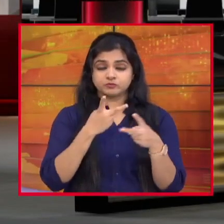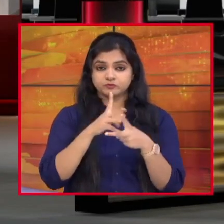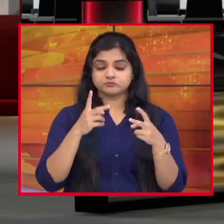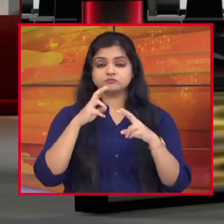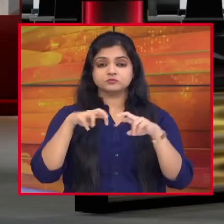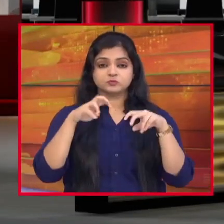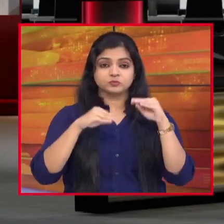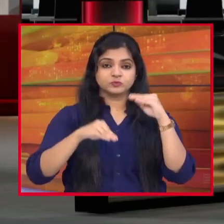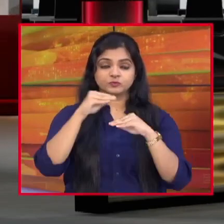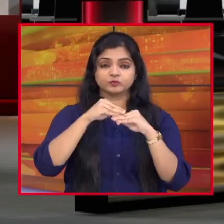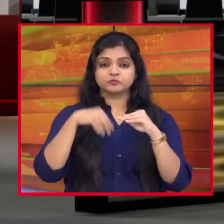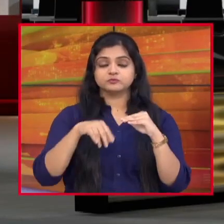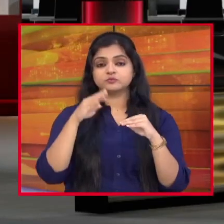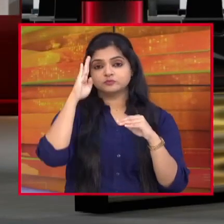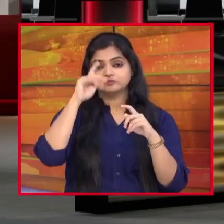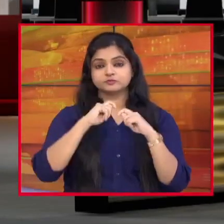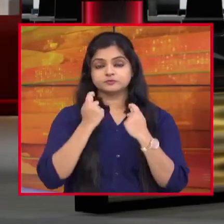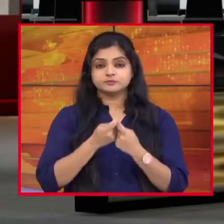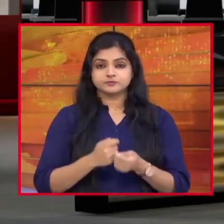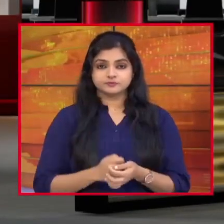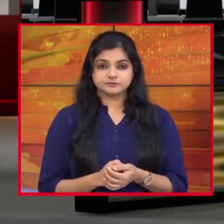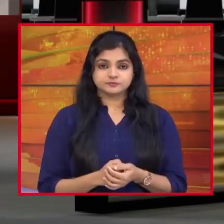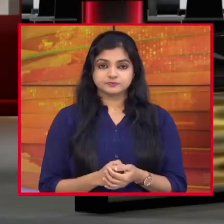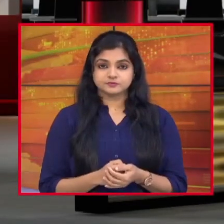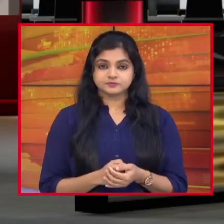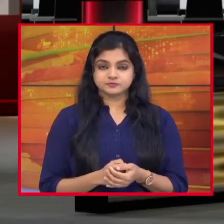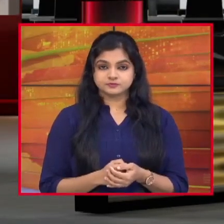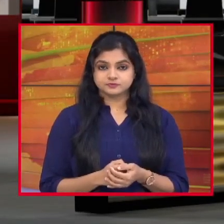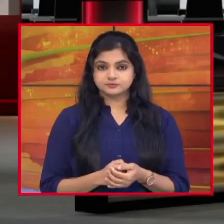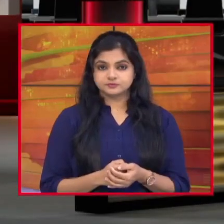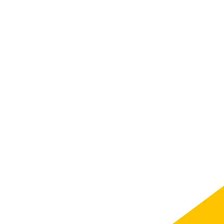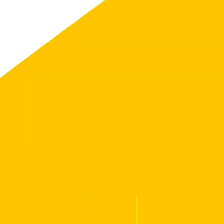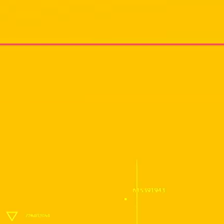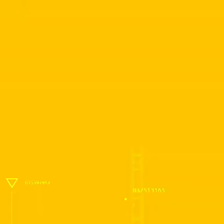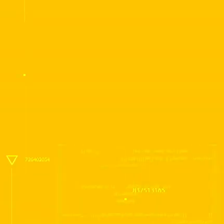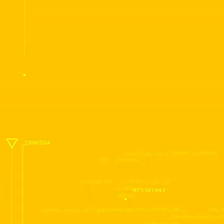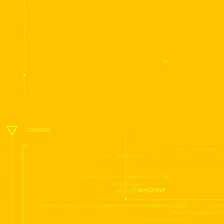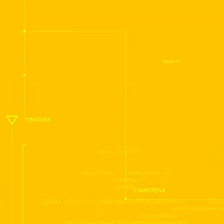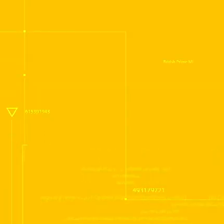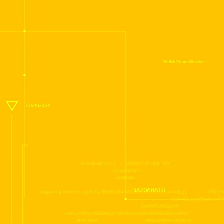കാര്യങ്ങൾ ഇപ്പോൾ അന്വേഷണ സംഘം പരിശോധിച്ചു വരികയാണ്. പാലക്കാട് നിന്ന് നിഖിൽ പ്രമേഷാണ് വിശദാംശങ്ങൾ നൽകിയത്.